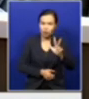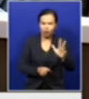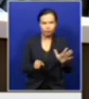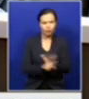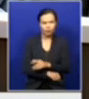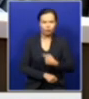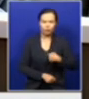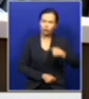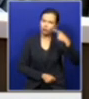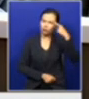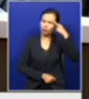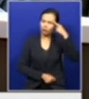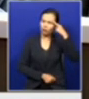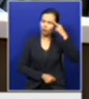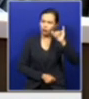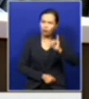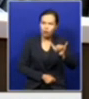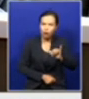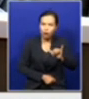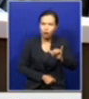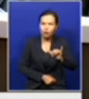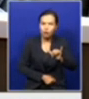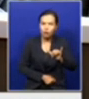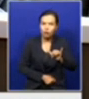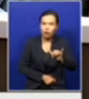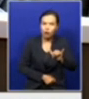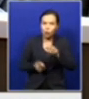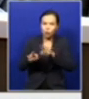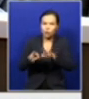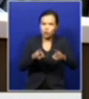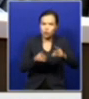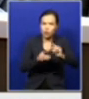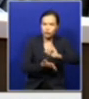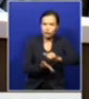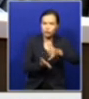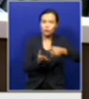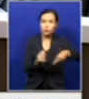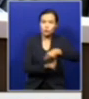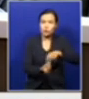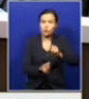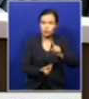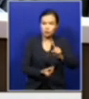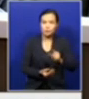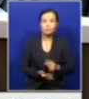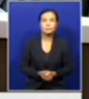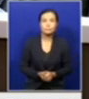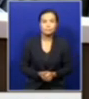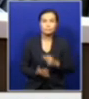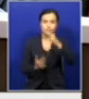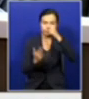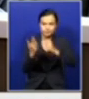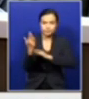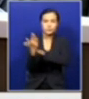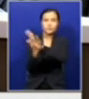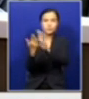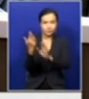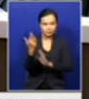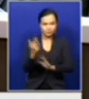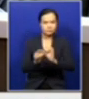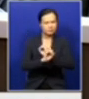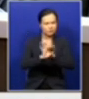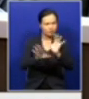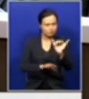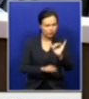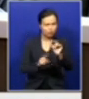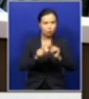ม่เห็นทิศทางและอนาคตของการฟื้นฟูเศรษฐกิจของประเทศที่ชัดเจนจ